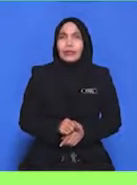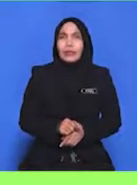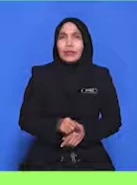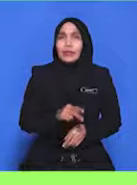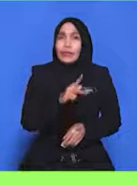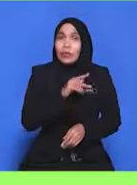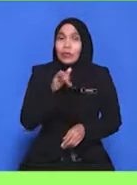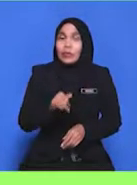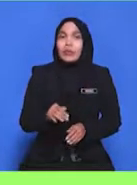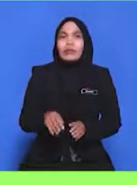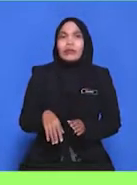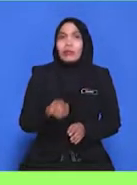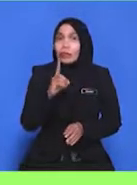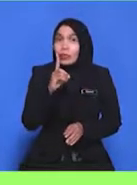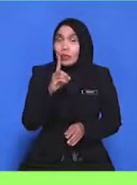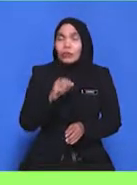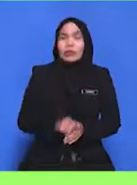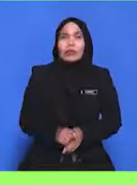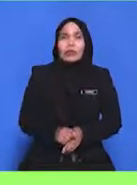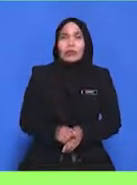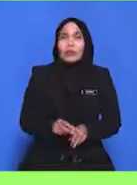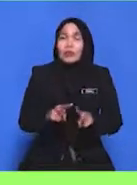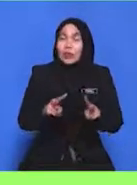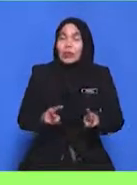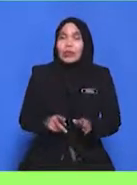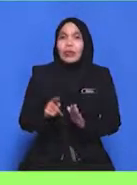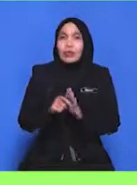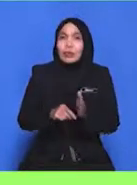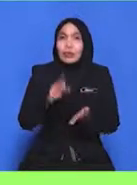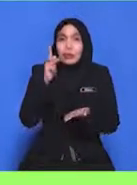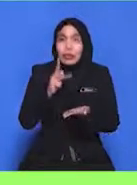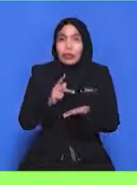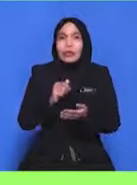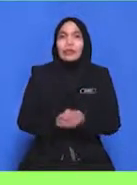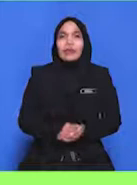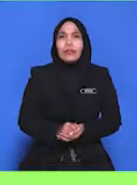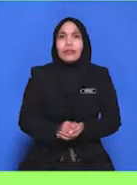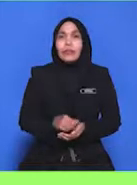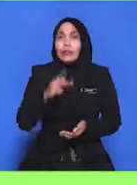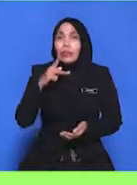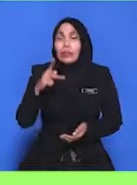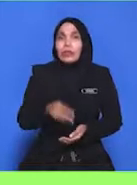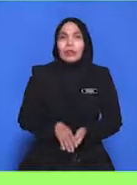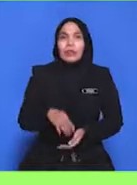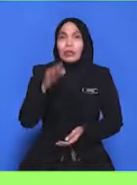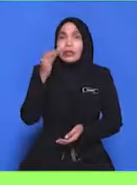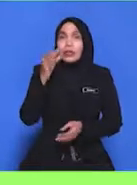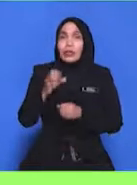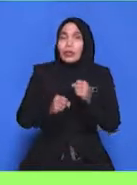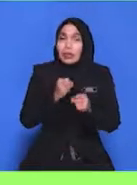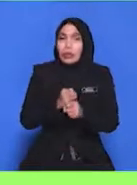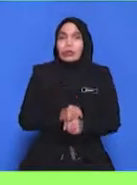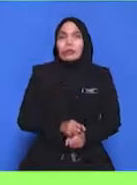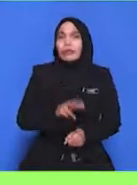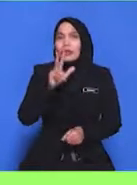Beliau memerintah selama 19 tahun 3 bulan, iaitu bermula daripada tahun 41